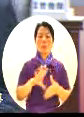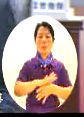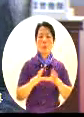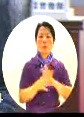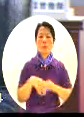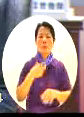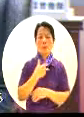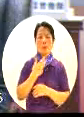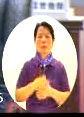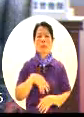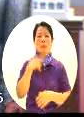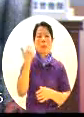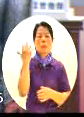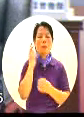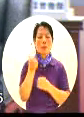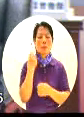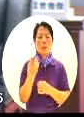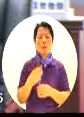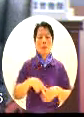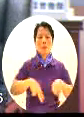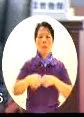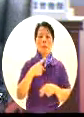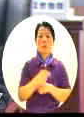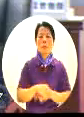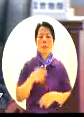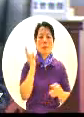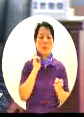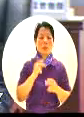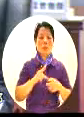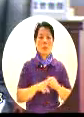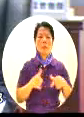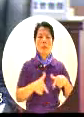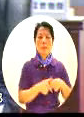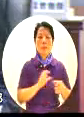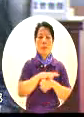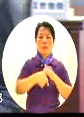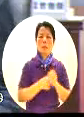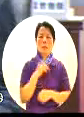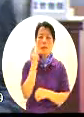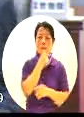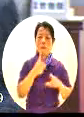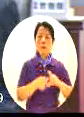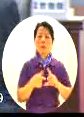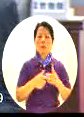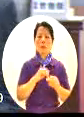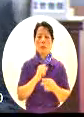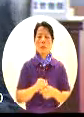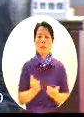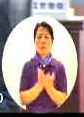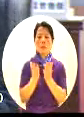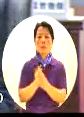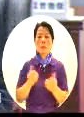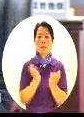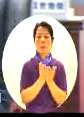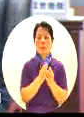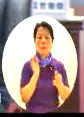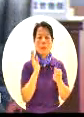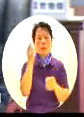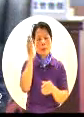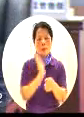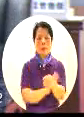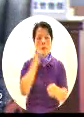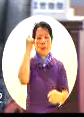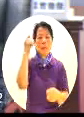行音乐中心，一直到我们博尔特区，包括渔人码头，包括负责整个交通